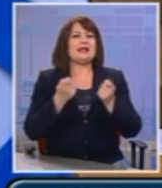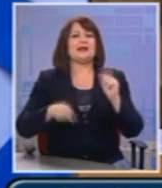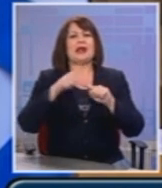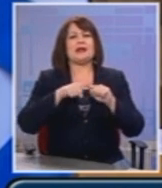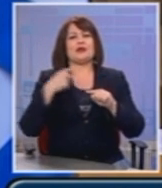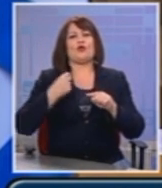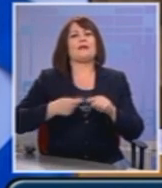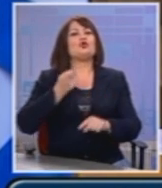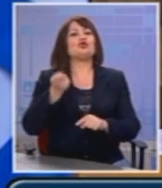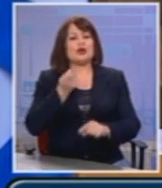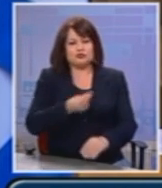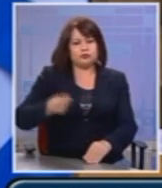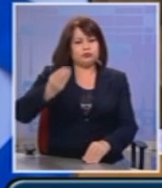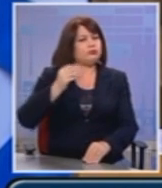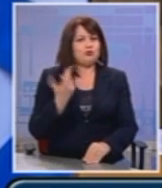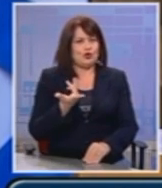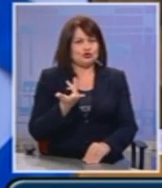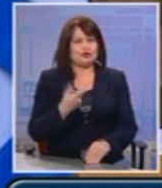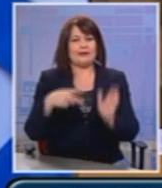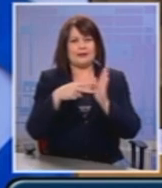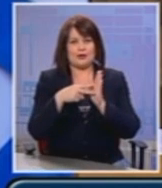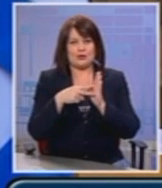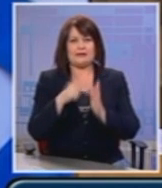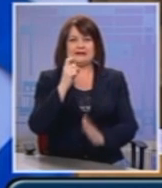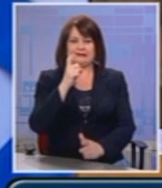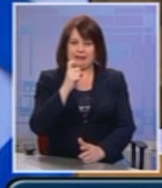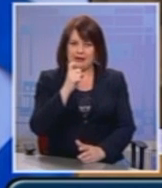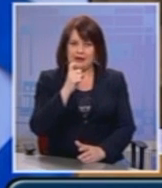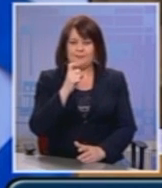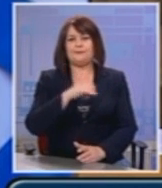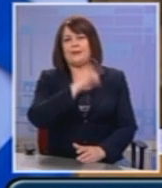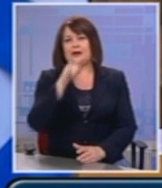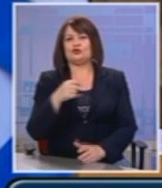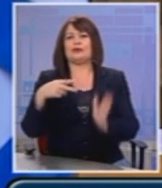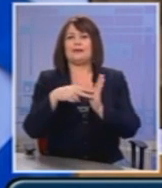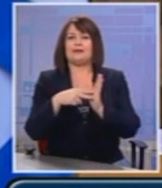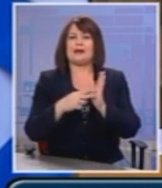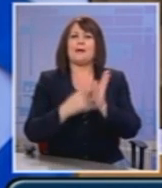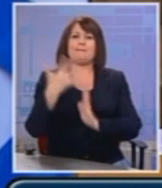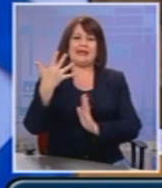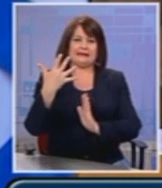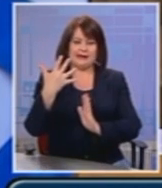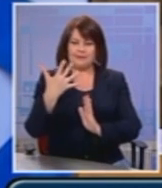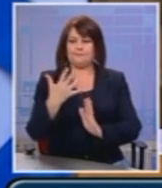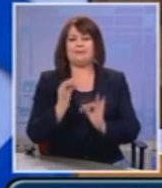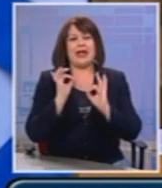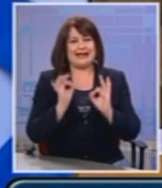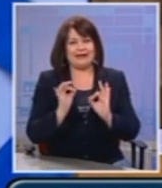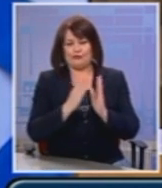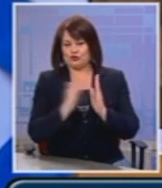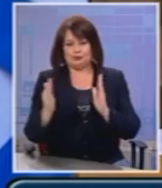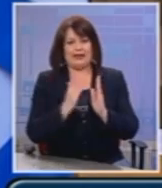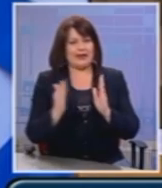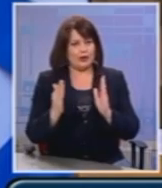δημοσίου χρέους το 2010 έως 2015 δηλαδή ακριβώς την